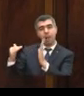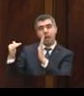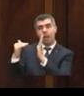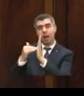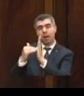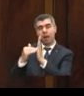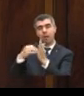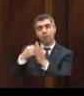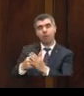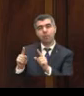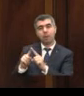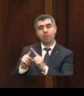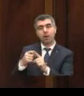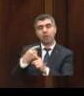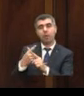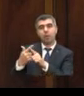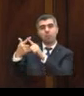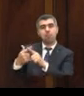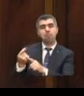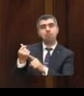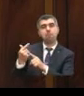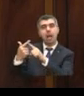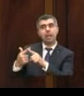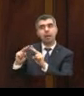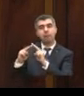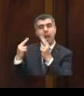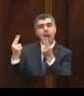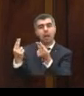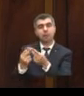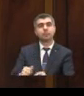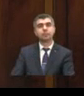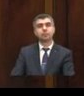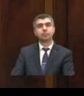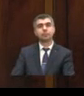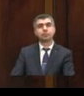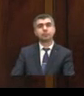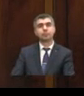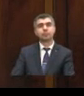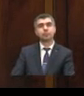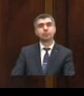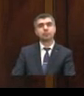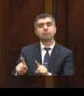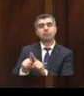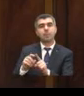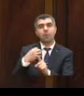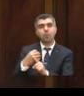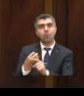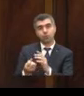بعض المؤسسات المالية الدولية، يمكن تسجيل المؤشرات الرقمية